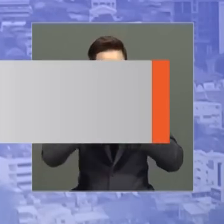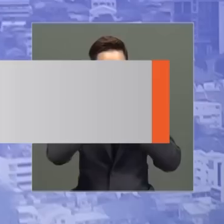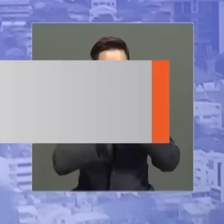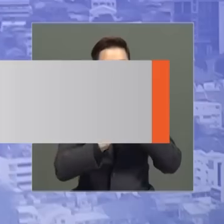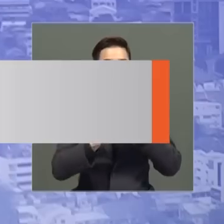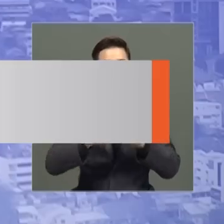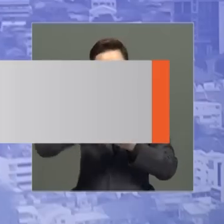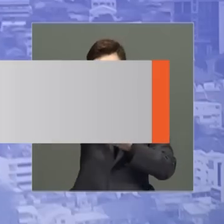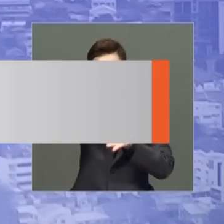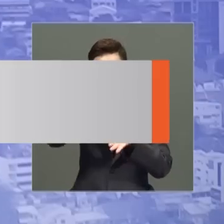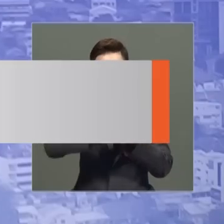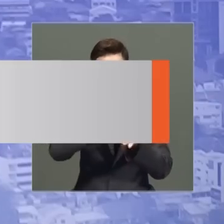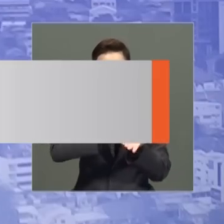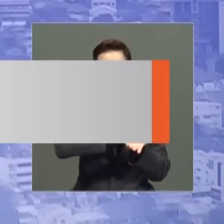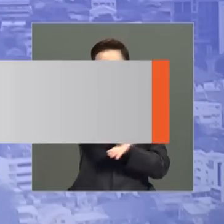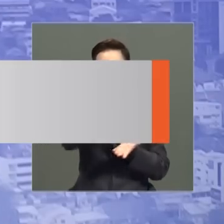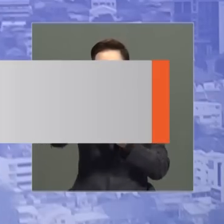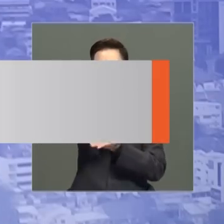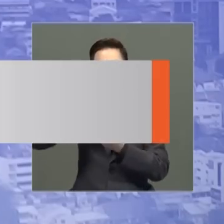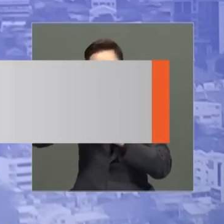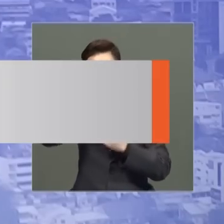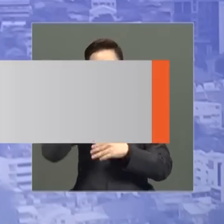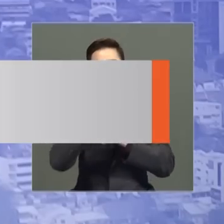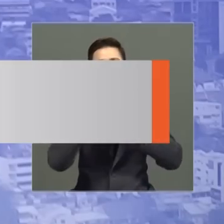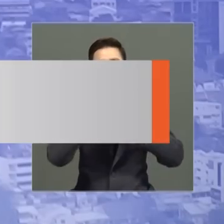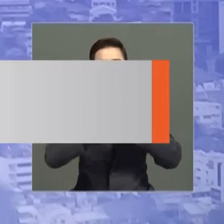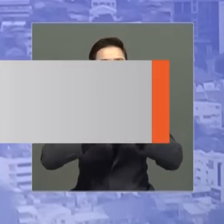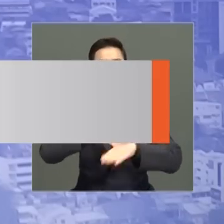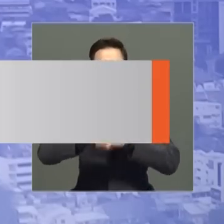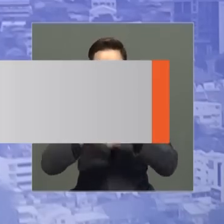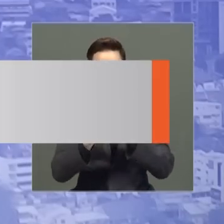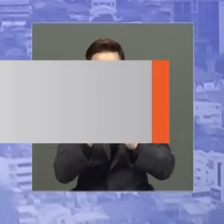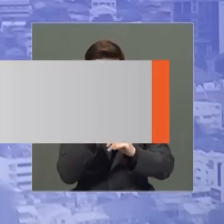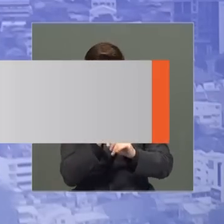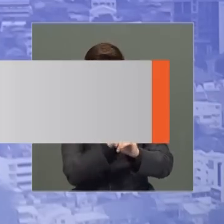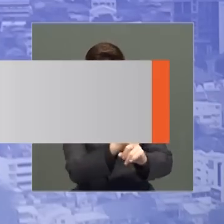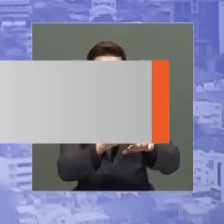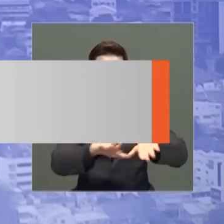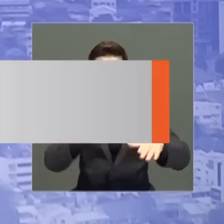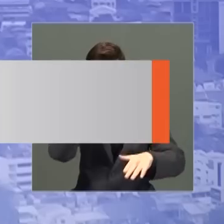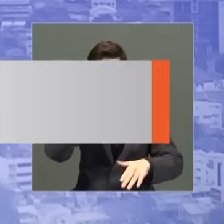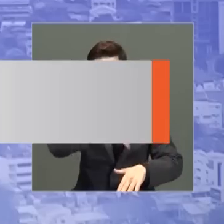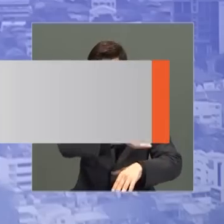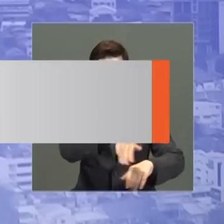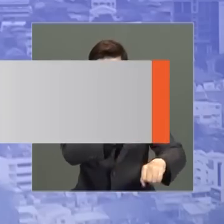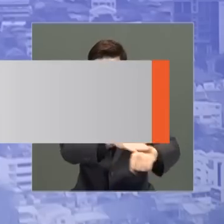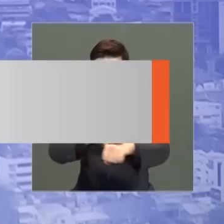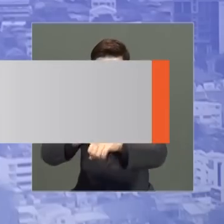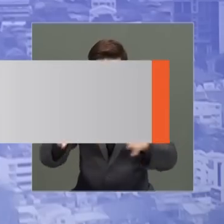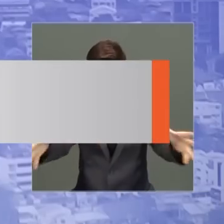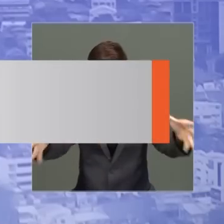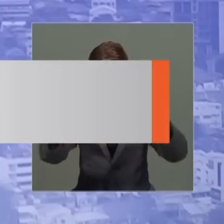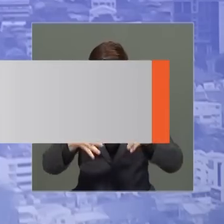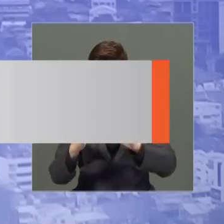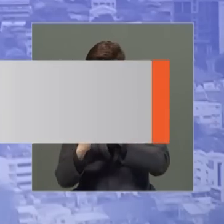อนนี้ก็ประสานไปแล้วนะคะว่าให้ผู้ว่าราชการจังหวัดแต่ละจังหวัดนั้นติดตามบุคคลเหล่านี้แล้วก็จะจัดสรร